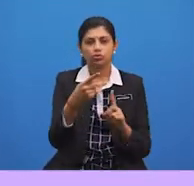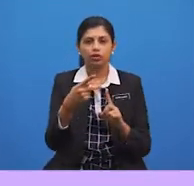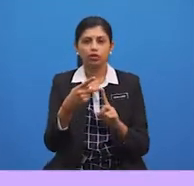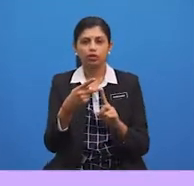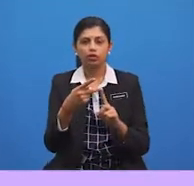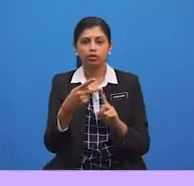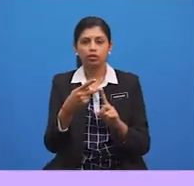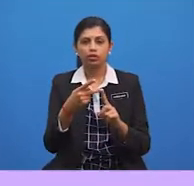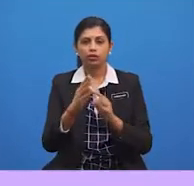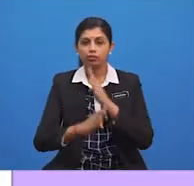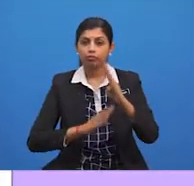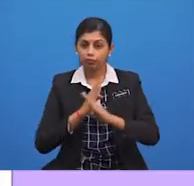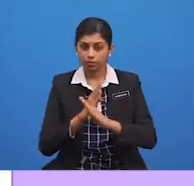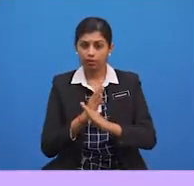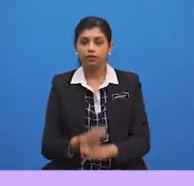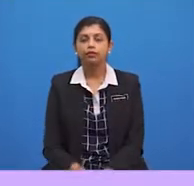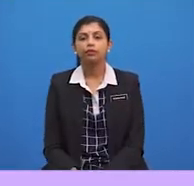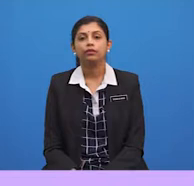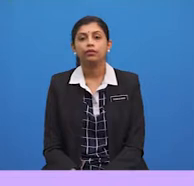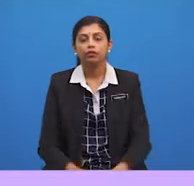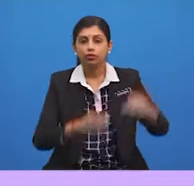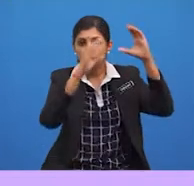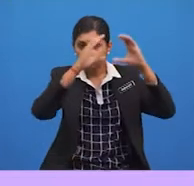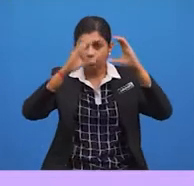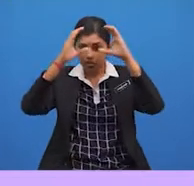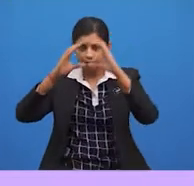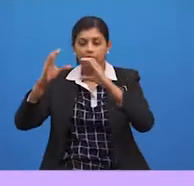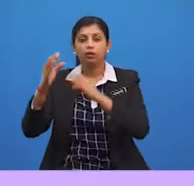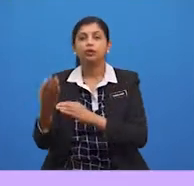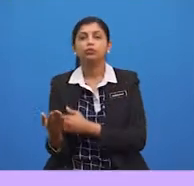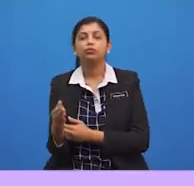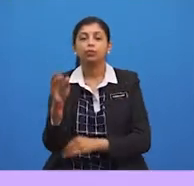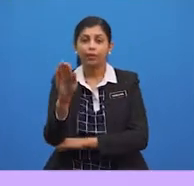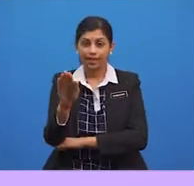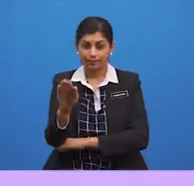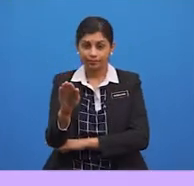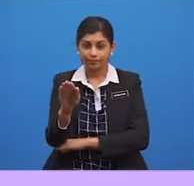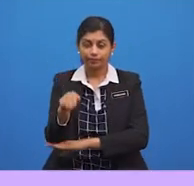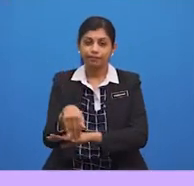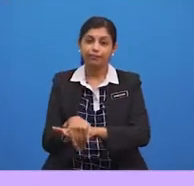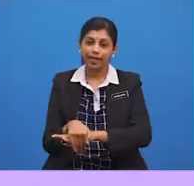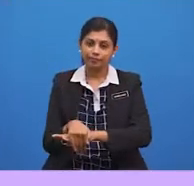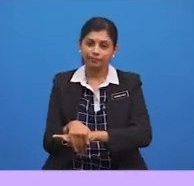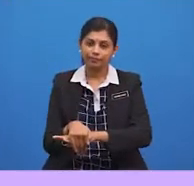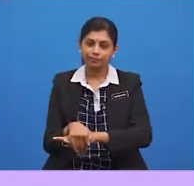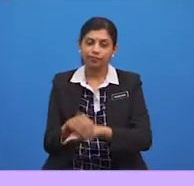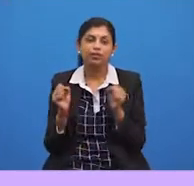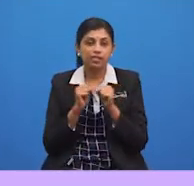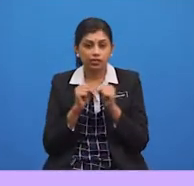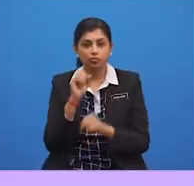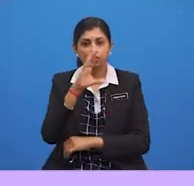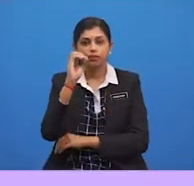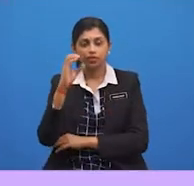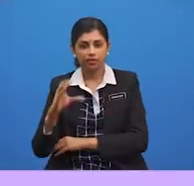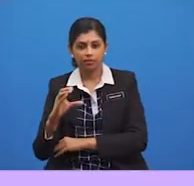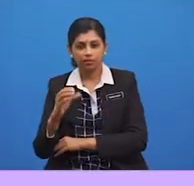permukaan bumi. Cuaca pada waktu malam pula sejuk 5 darjah Celsius kerana